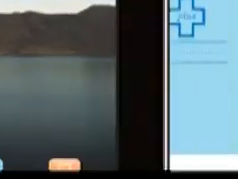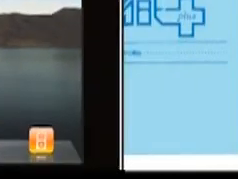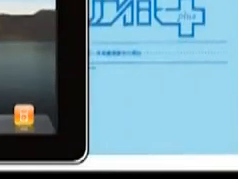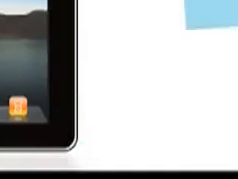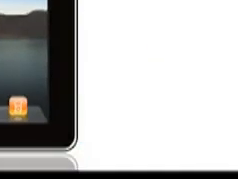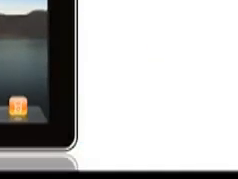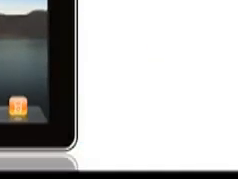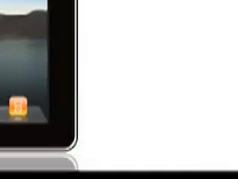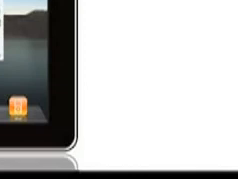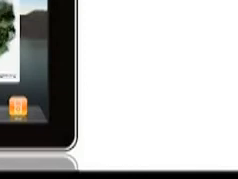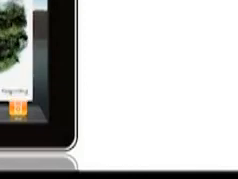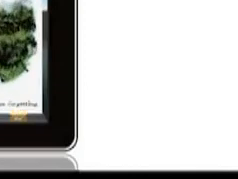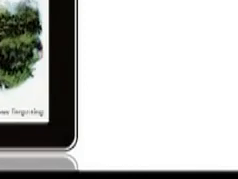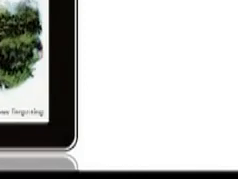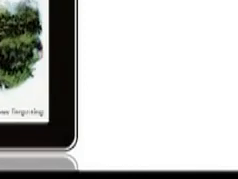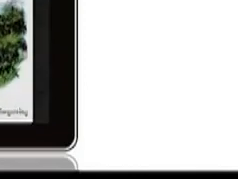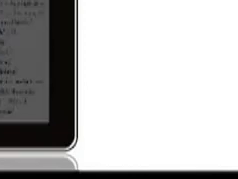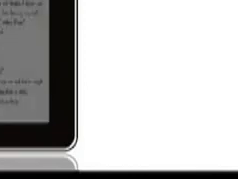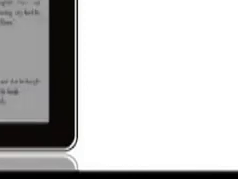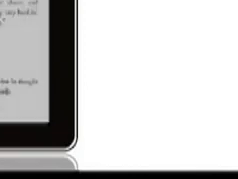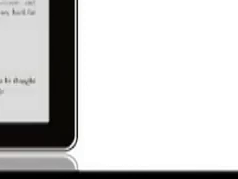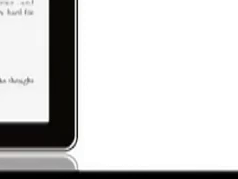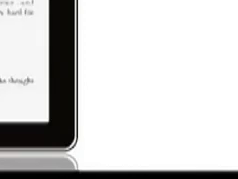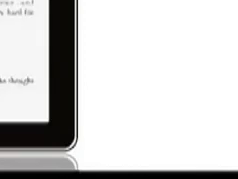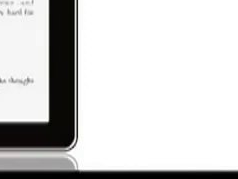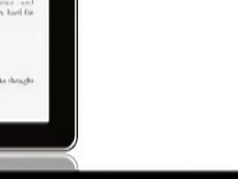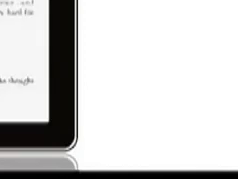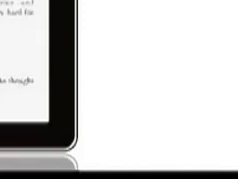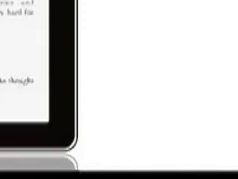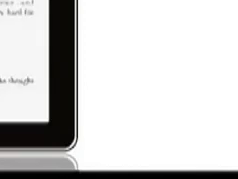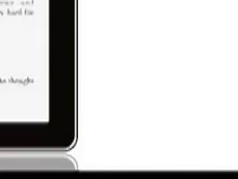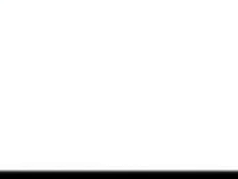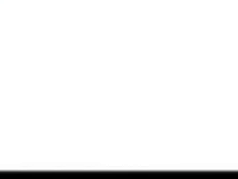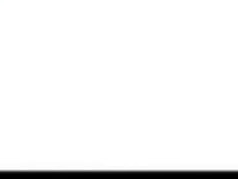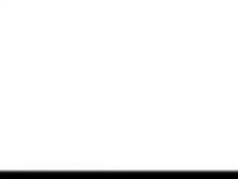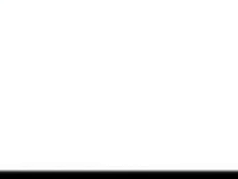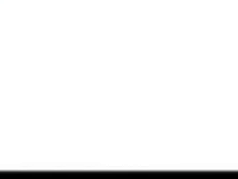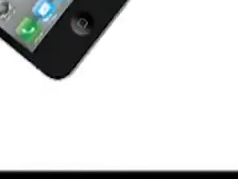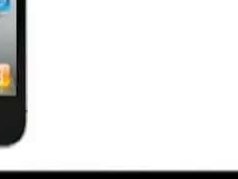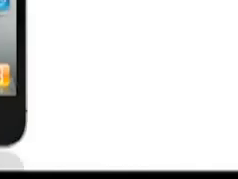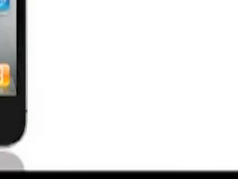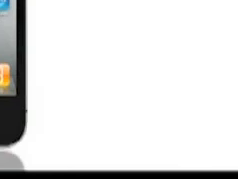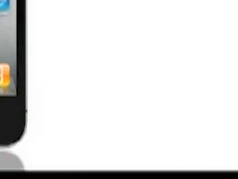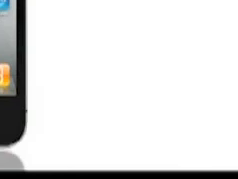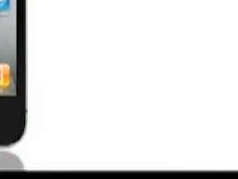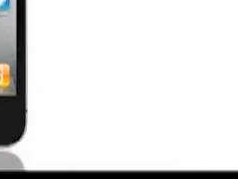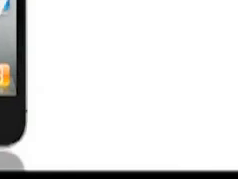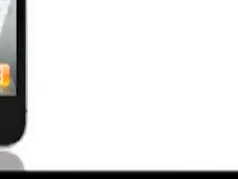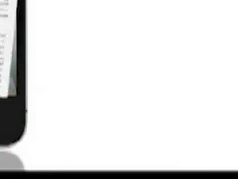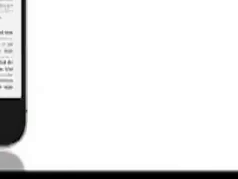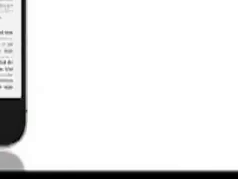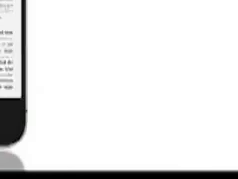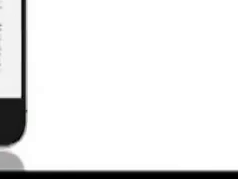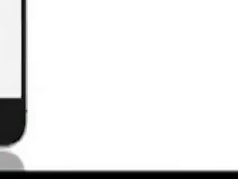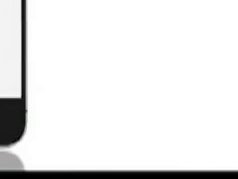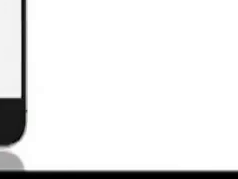将他们的书籍、刊物和 blog 等等发成电子书，令到读者可以随时随地利用 iPad、